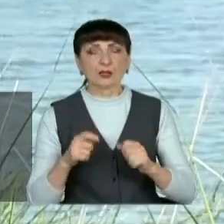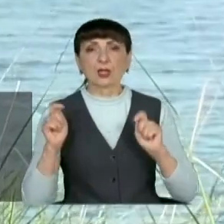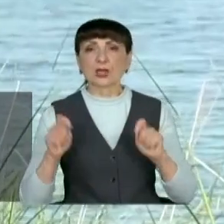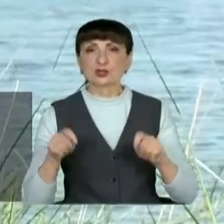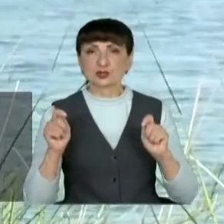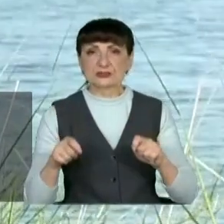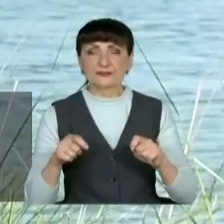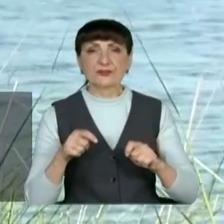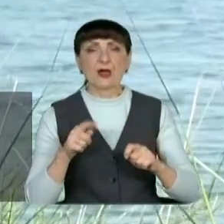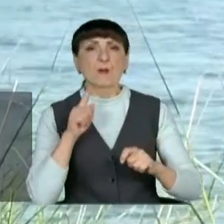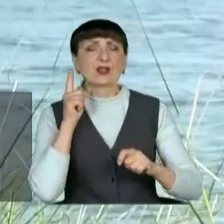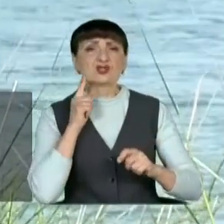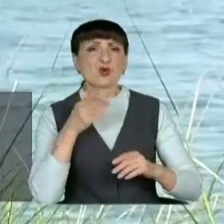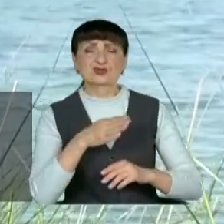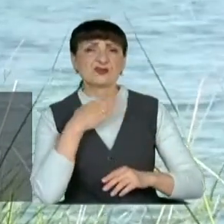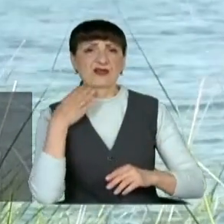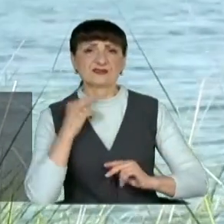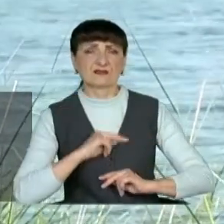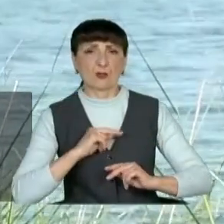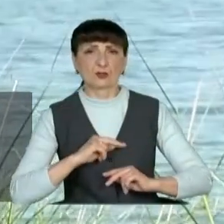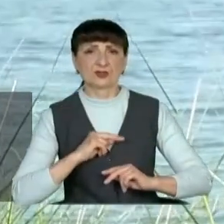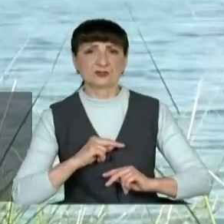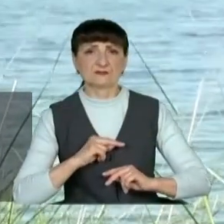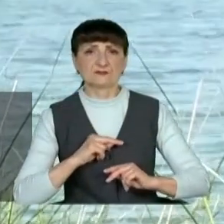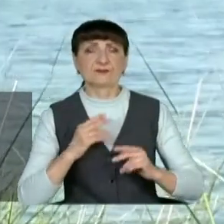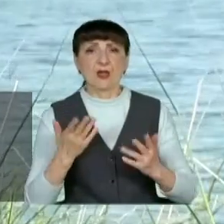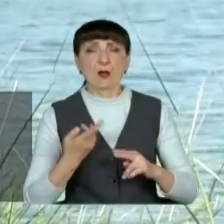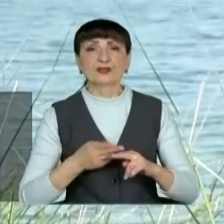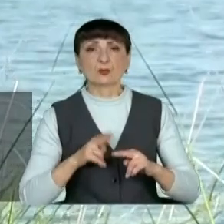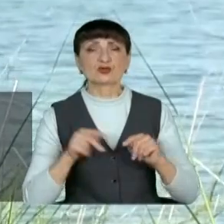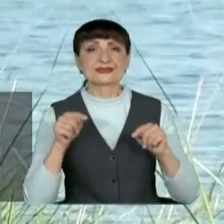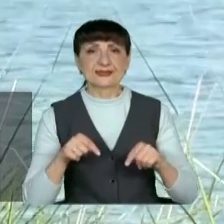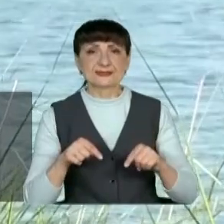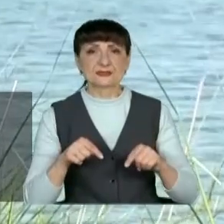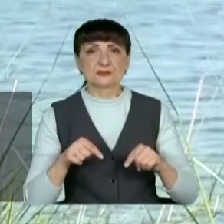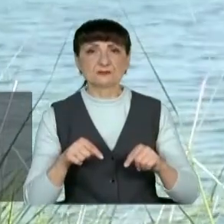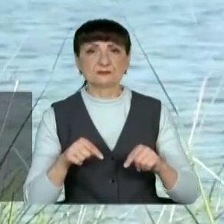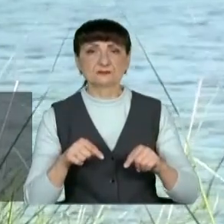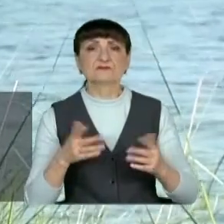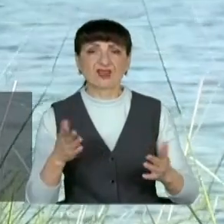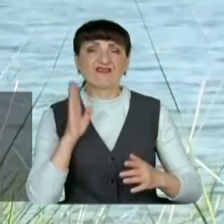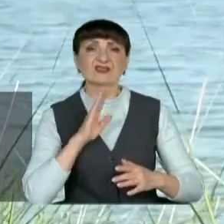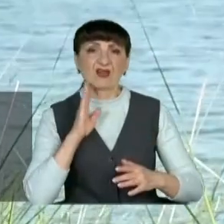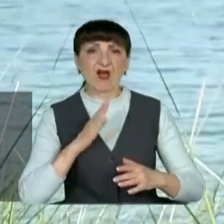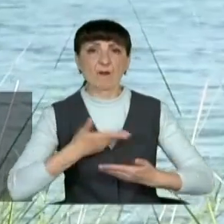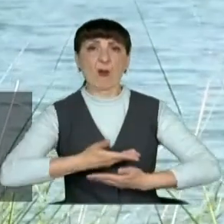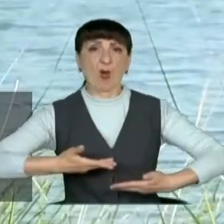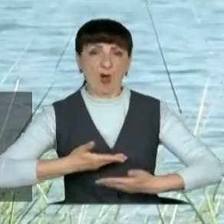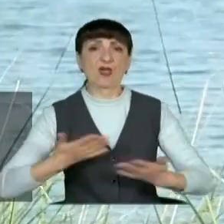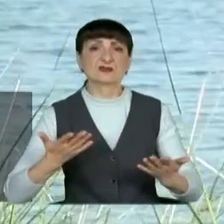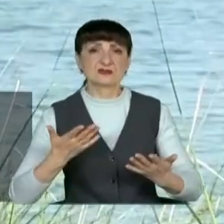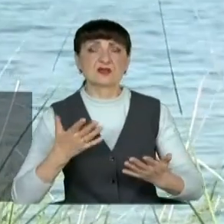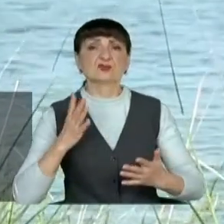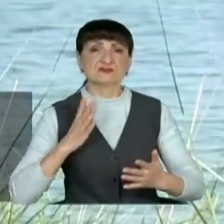дожди. Молодежь не очень идет, потому что здесь вода по пояс в воде, это